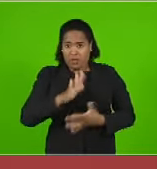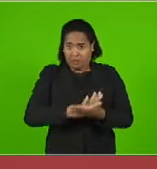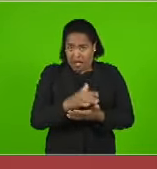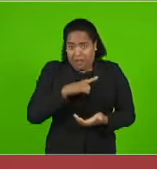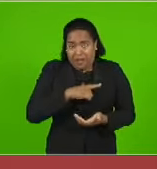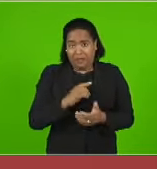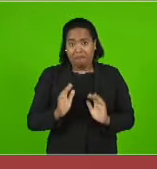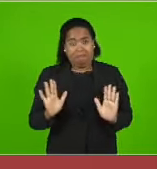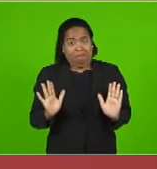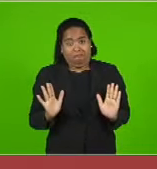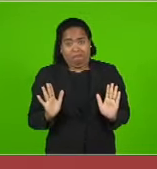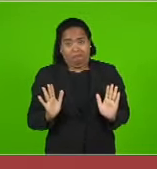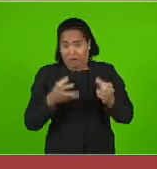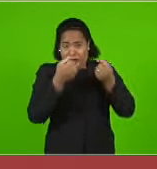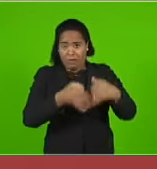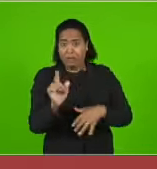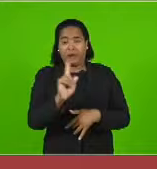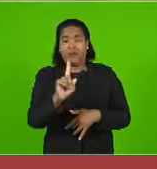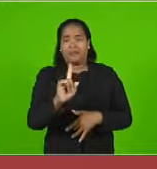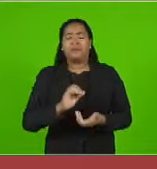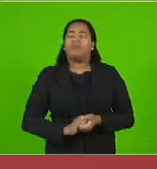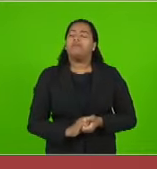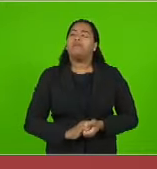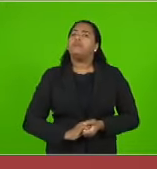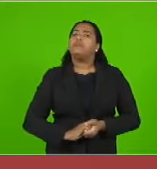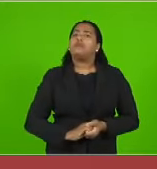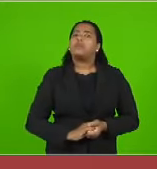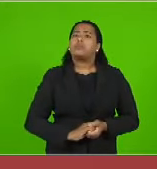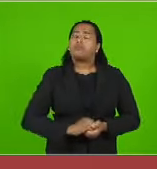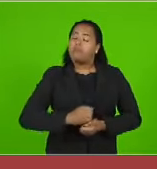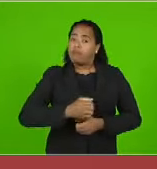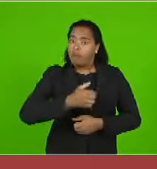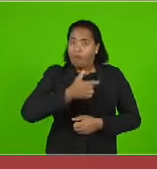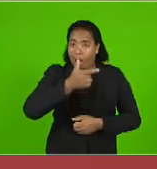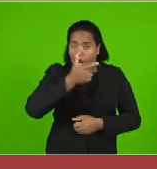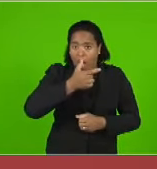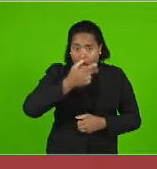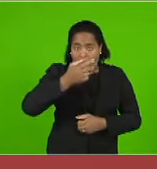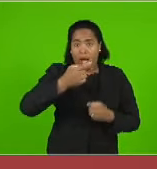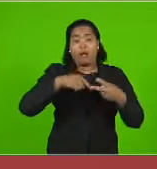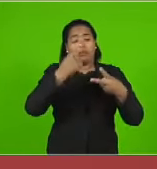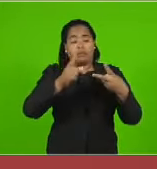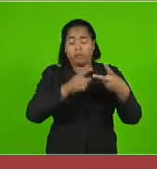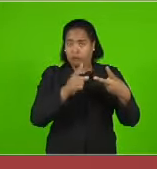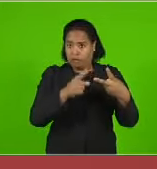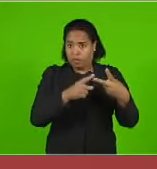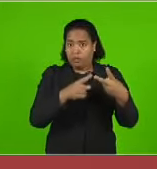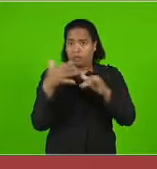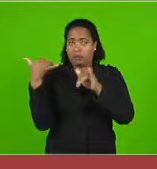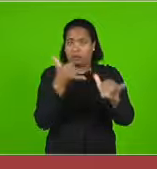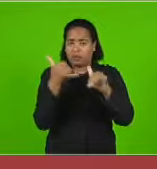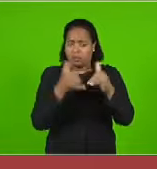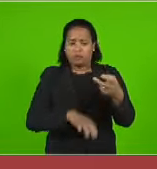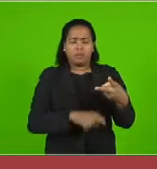все горит. Не будем об этом говорить. Да? Перейдем ко второй трубе. Я хочу задать